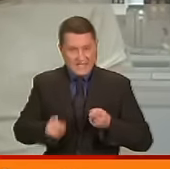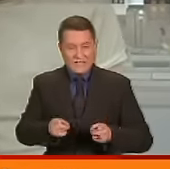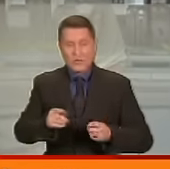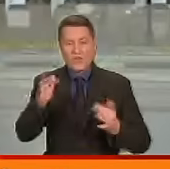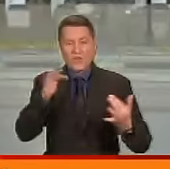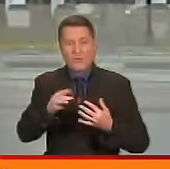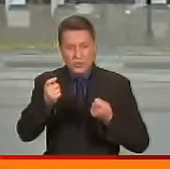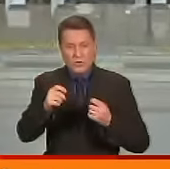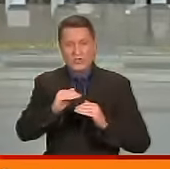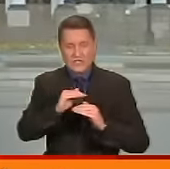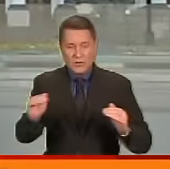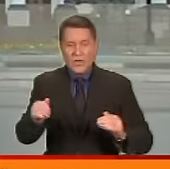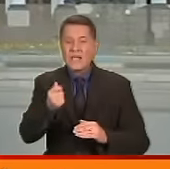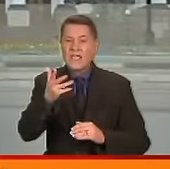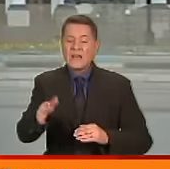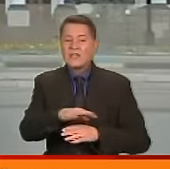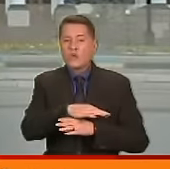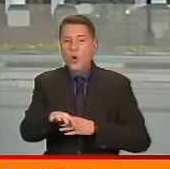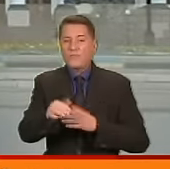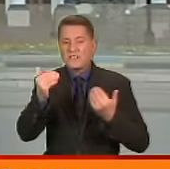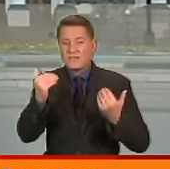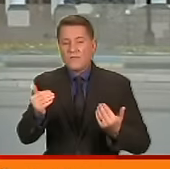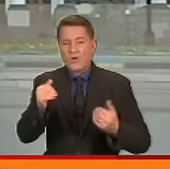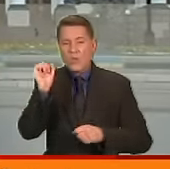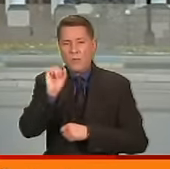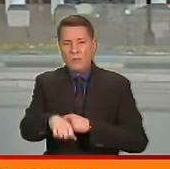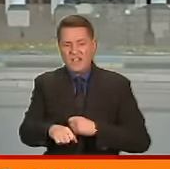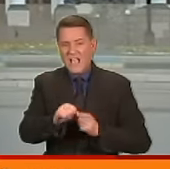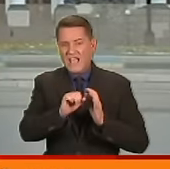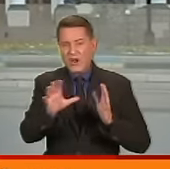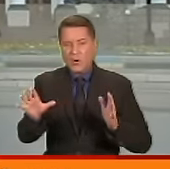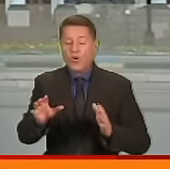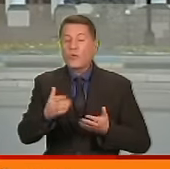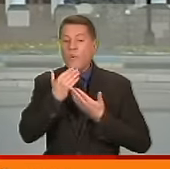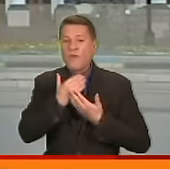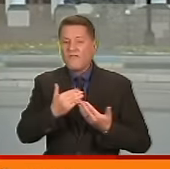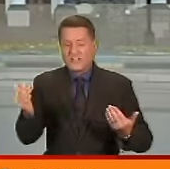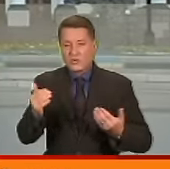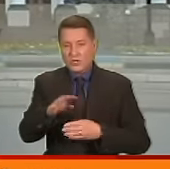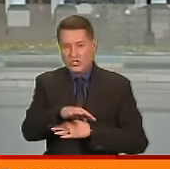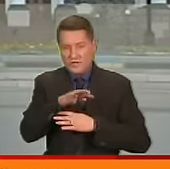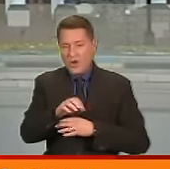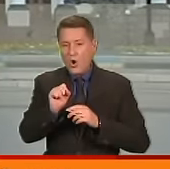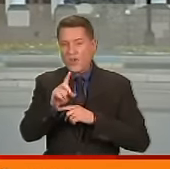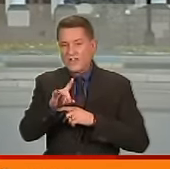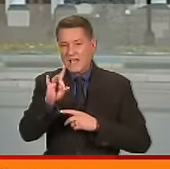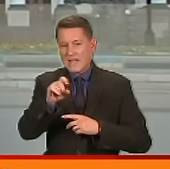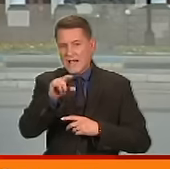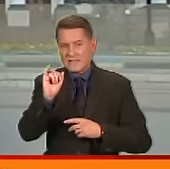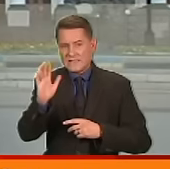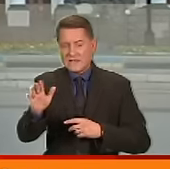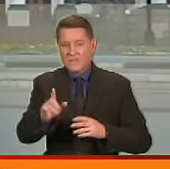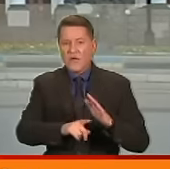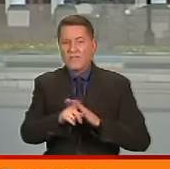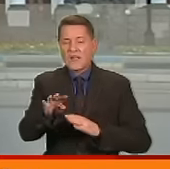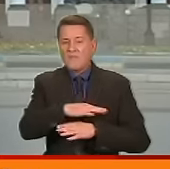Добрий вечір, вітаю. Кількість обстрілів сьогодні побила кількамісячний рекорд. Рекорд по відсутності вогню. Лише 11 разів терористи відкривали